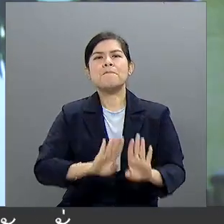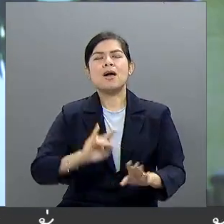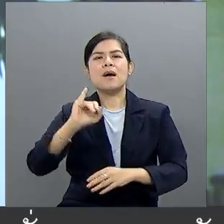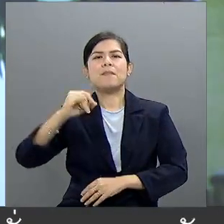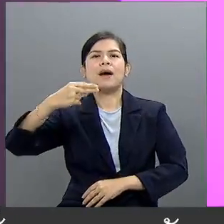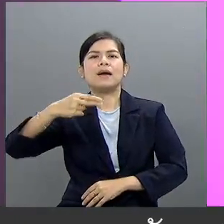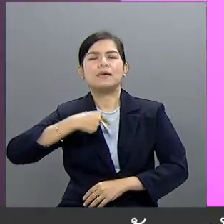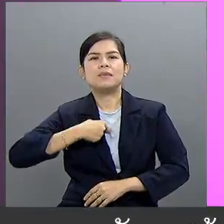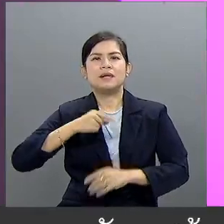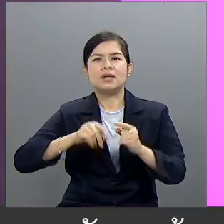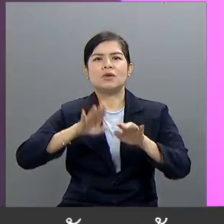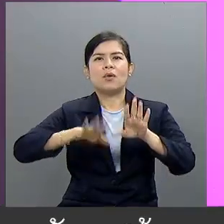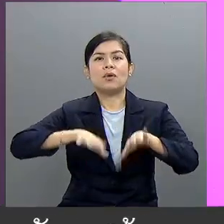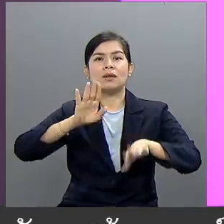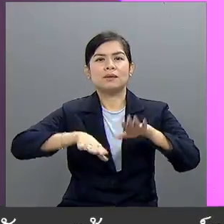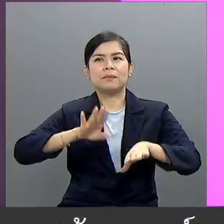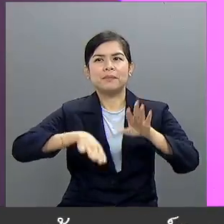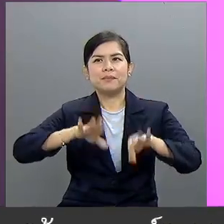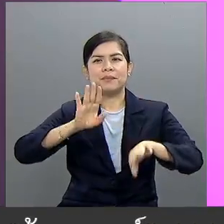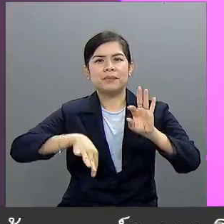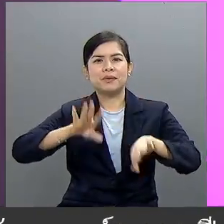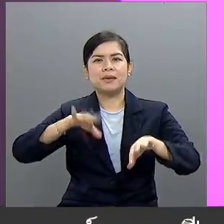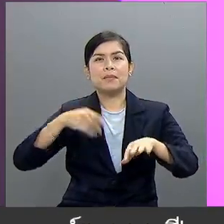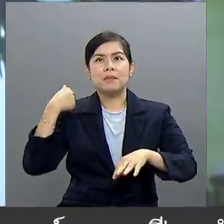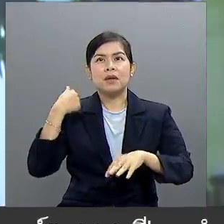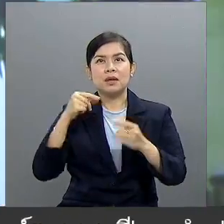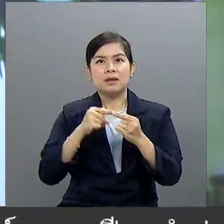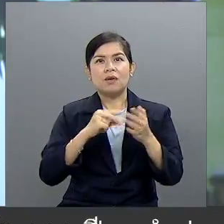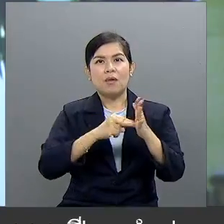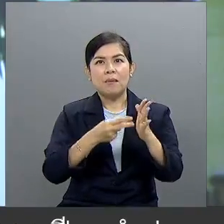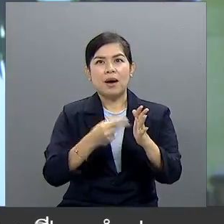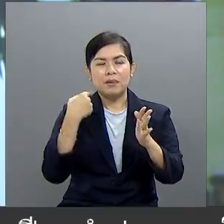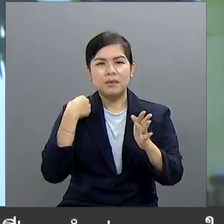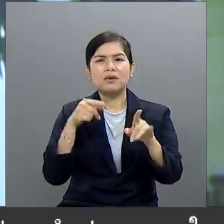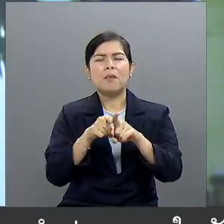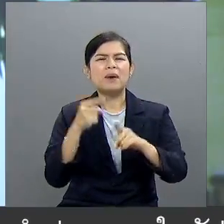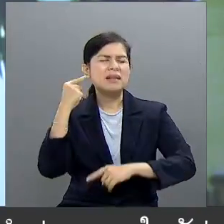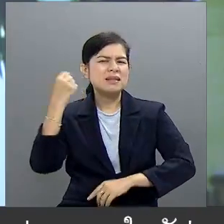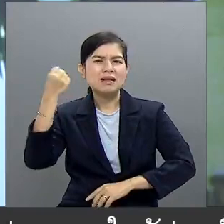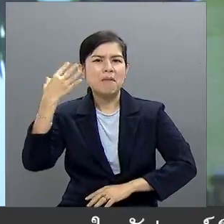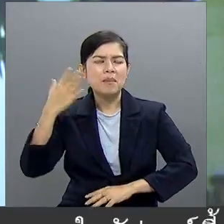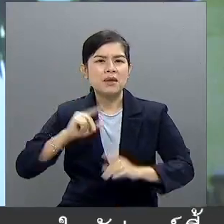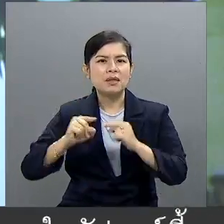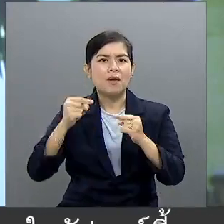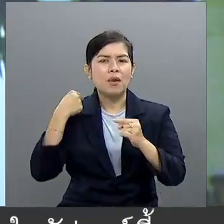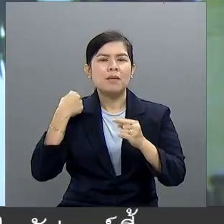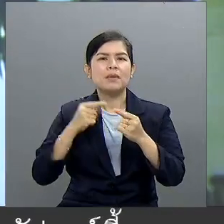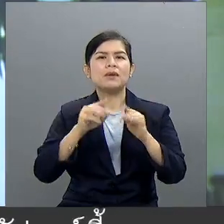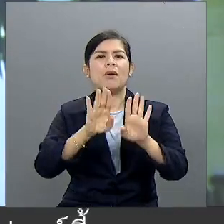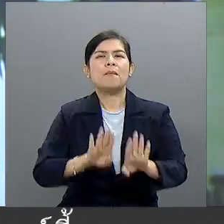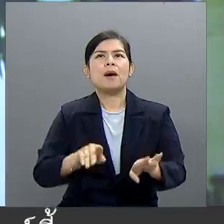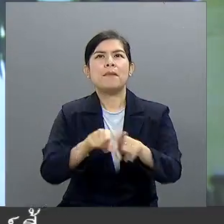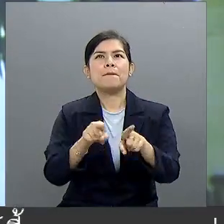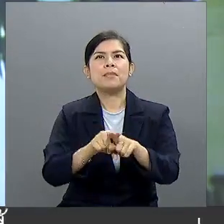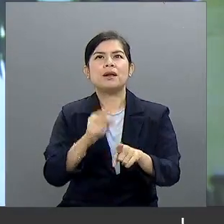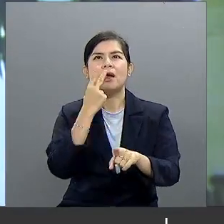เป็นนะ คือดีดไหเนี่ยผมดีดไหเนี่ยมันไม่มีเสียงใช่ไหมแต่แกล้ง ไม่มีไม่มีจริงเป็นอีกหนึ่งสีสันจริงเป็นหนึ่งในความฝันแต่